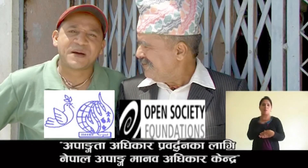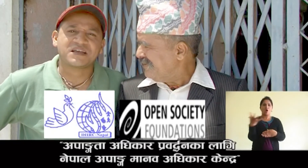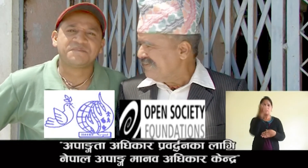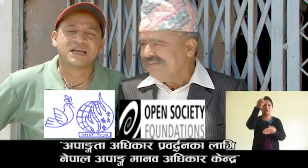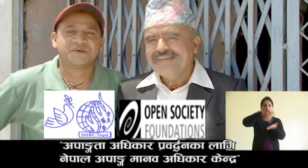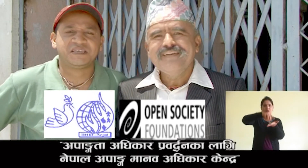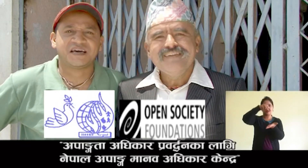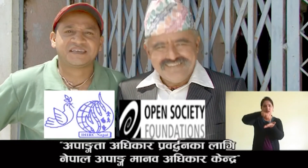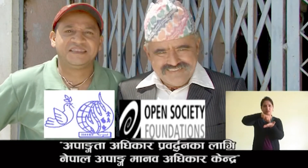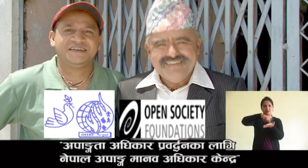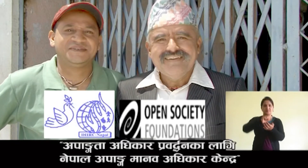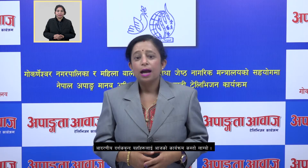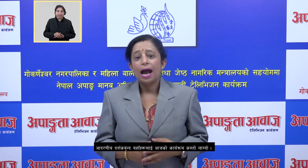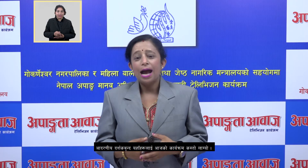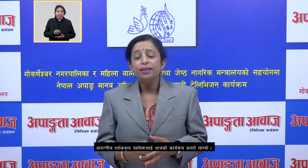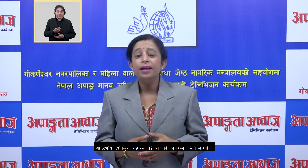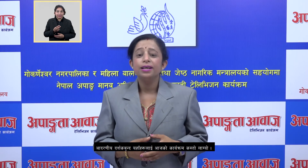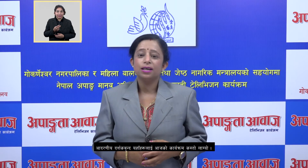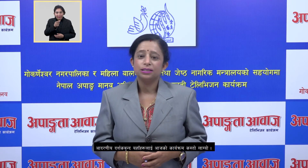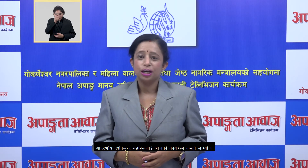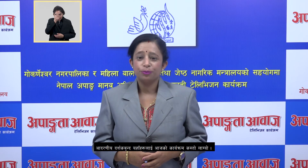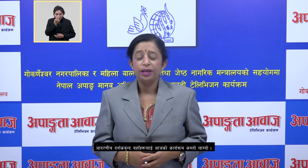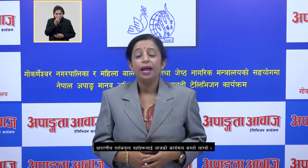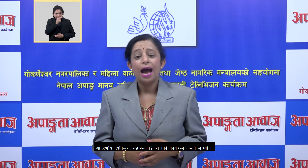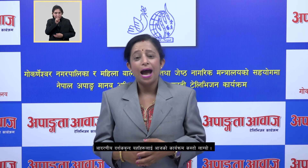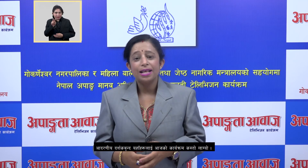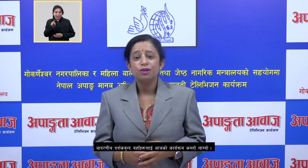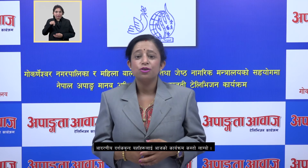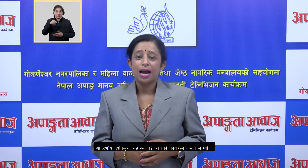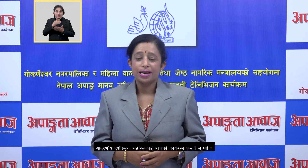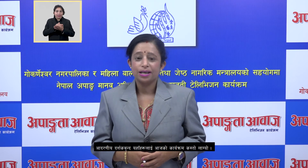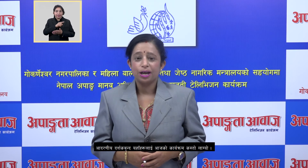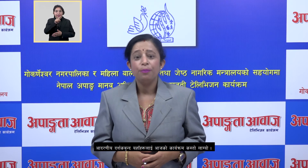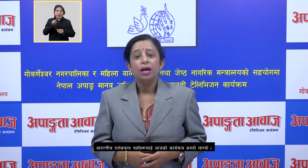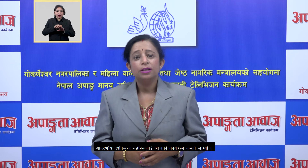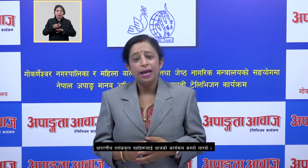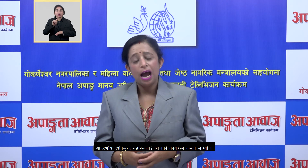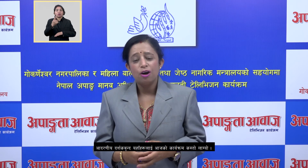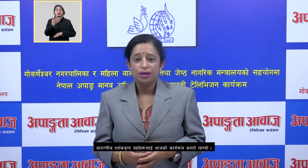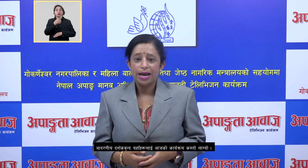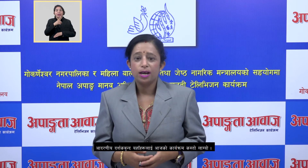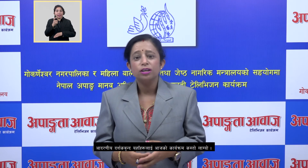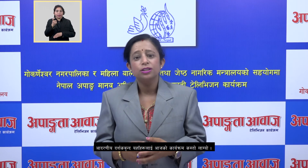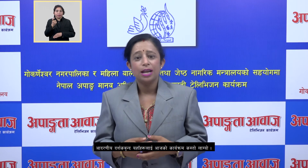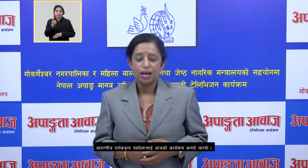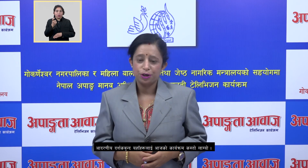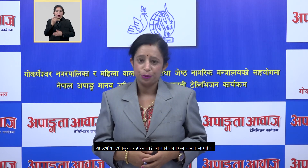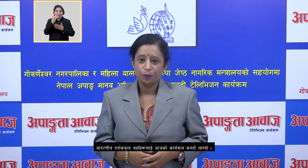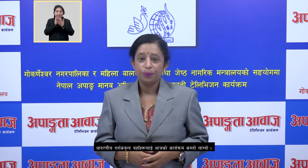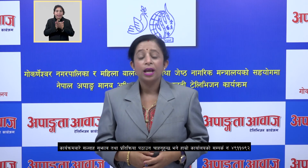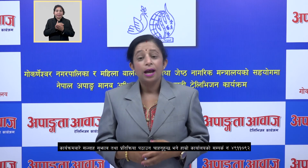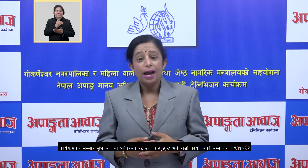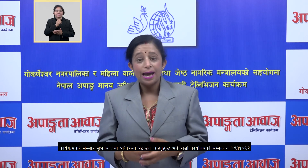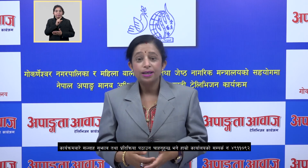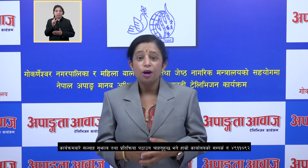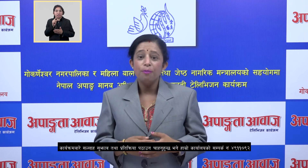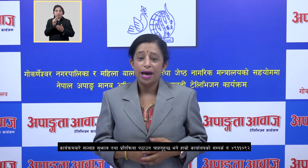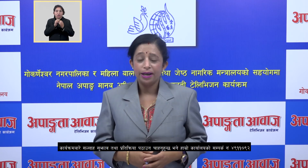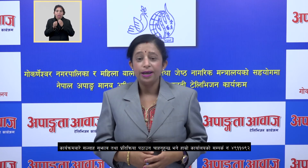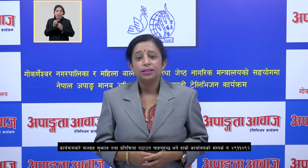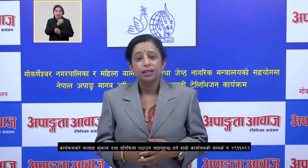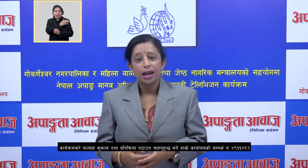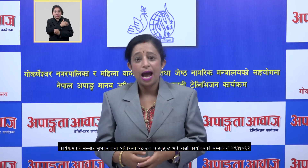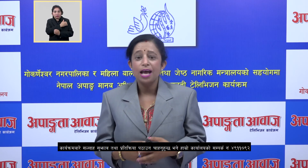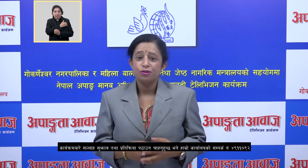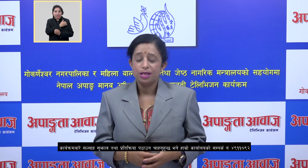नेपाल अपाङ्ग मानव अधिकार केन्द्र। आदरणीय दर्शकबिन, आजको कार्यक्रम यहाँहरूलाई कस्तो लाग्यो? कार्यक्रम